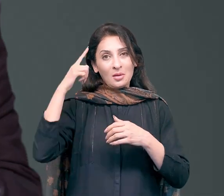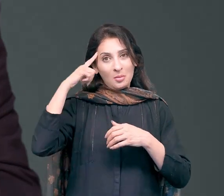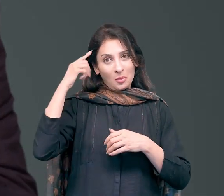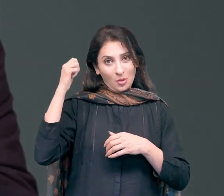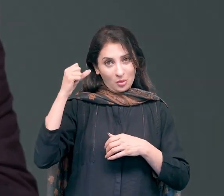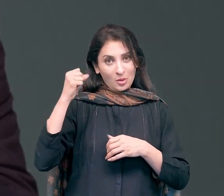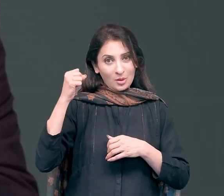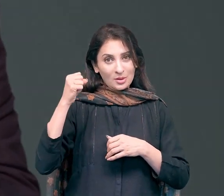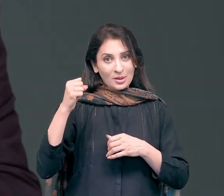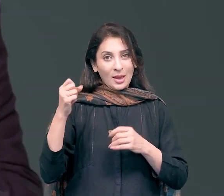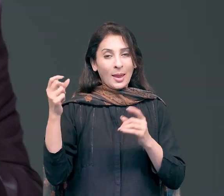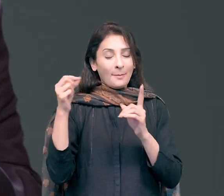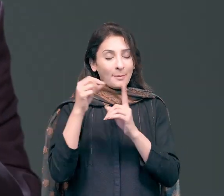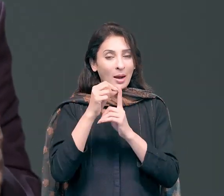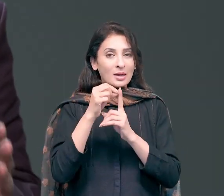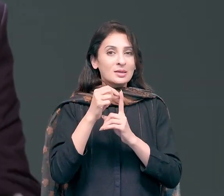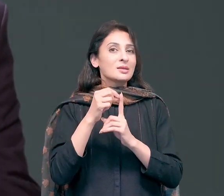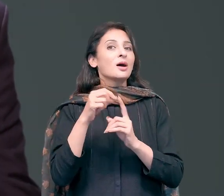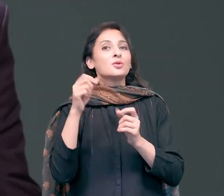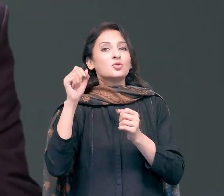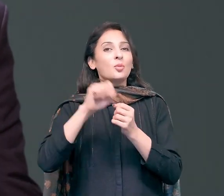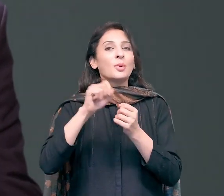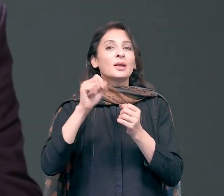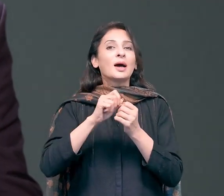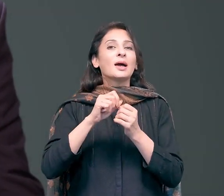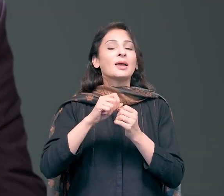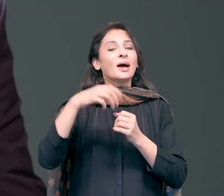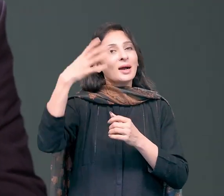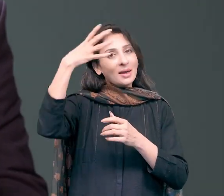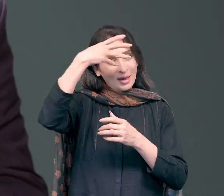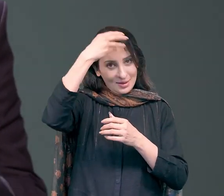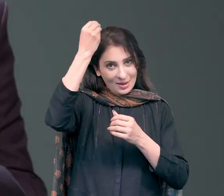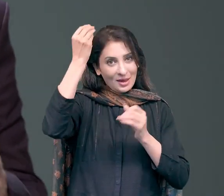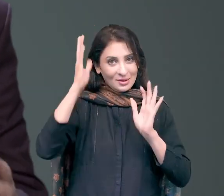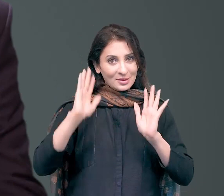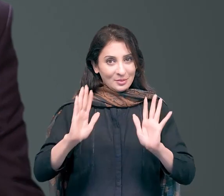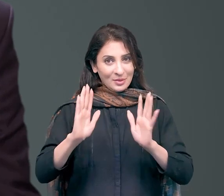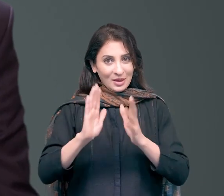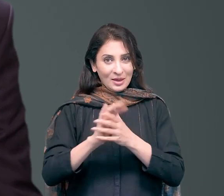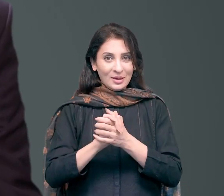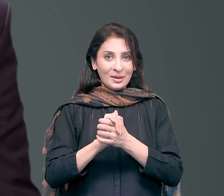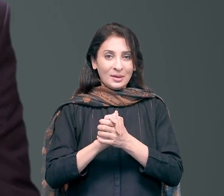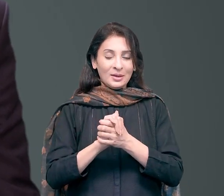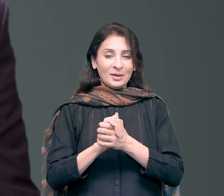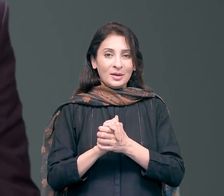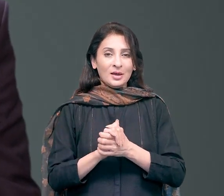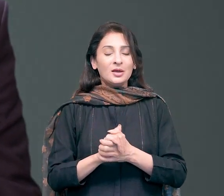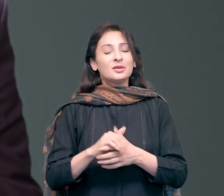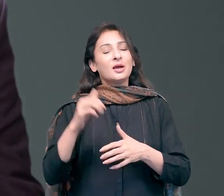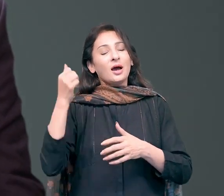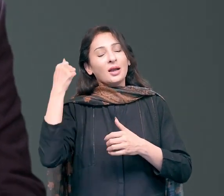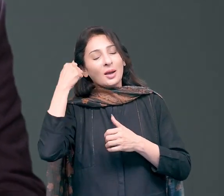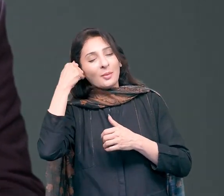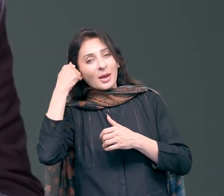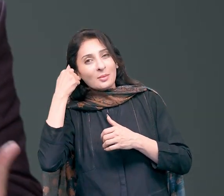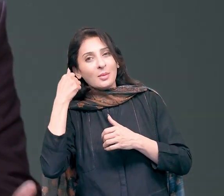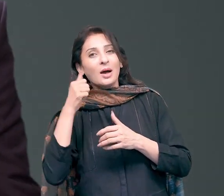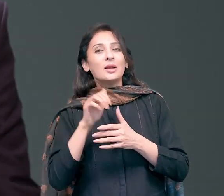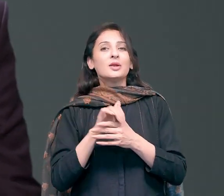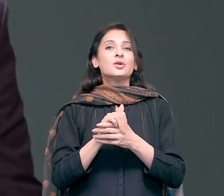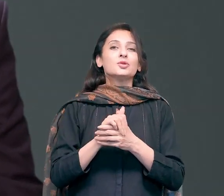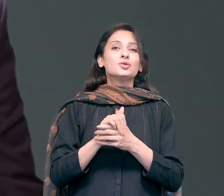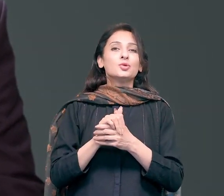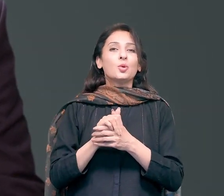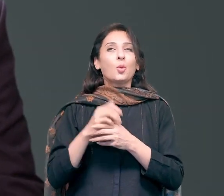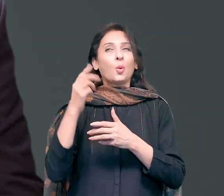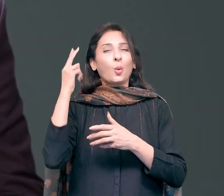پاکستان بنایا قائد اعظم محمد علی جناح نے، جو علامہ اقبال نے جو ایک آئیڈیا دیا،